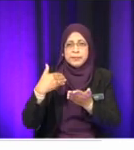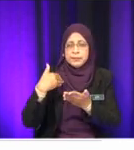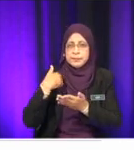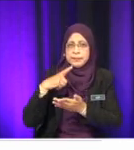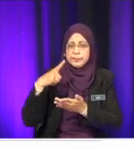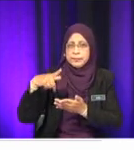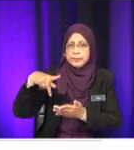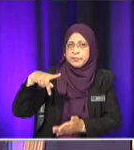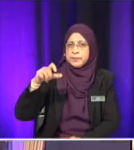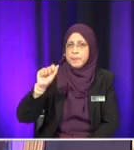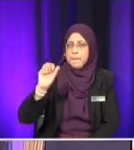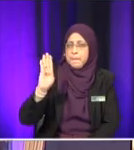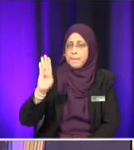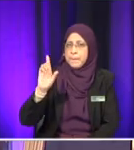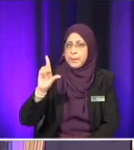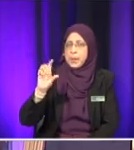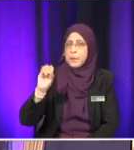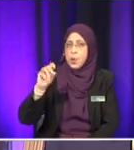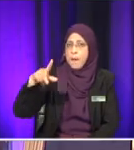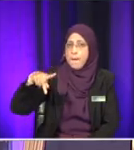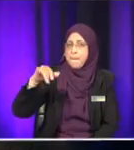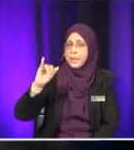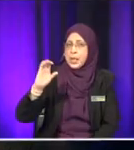Pablo Picasso iya